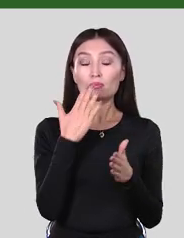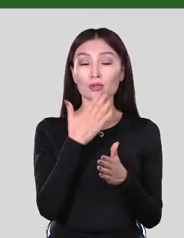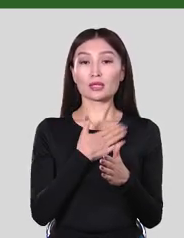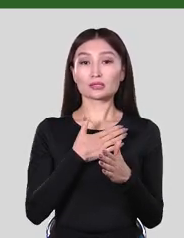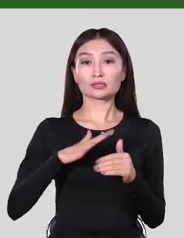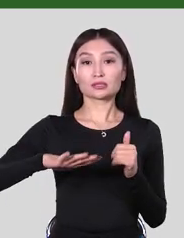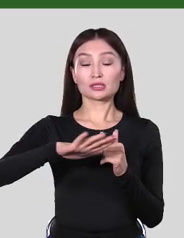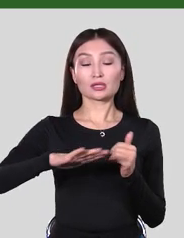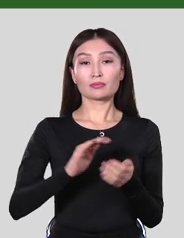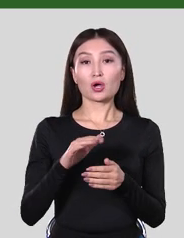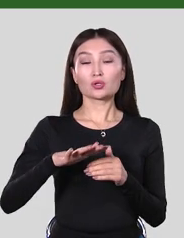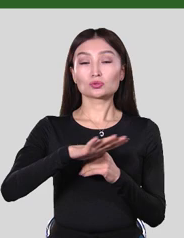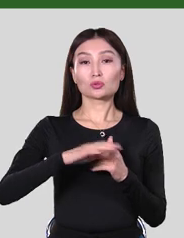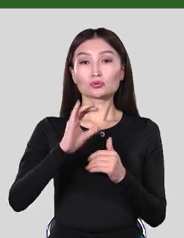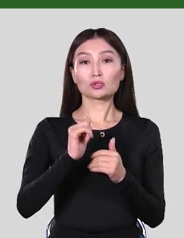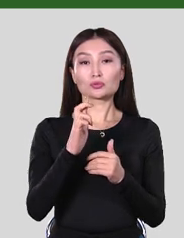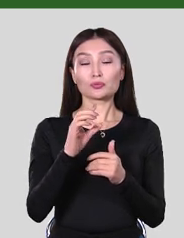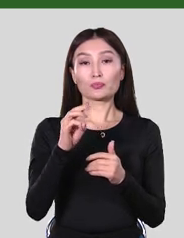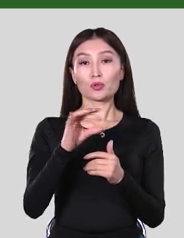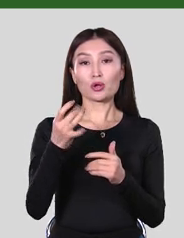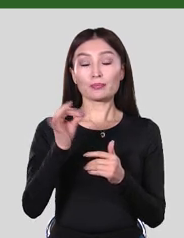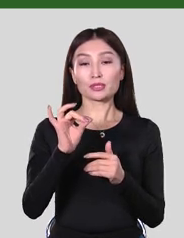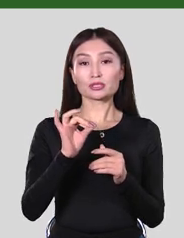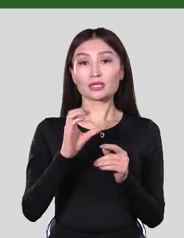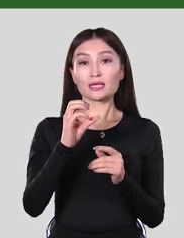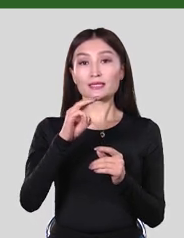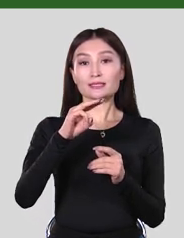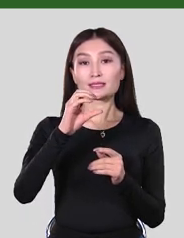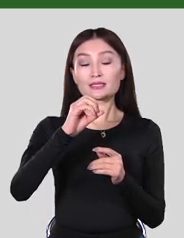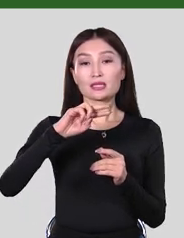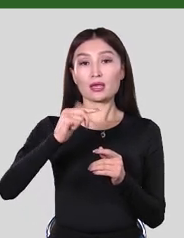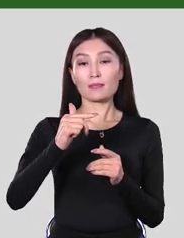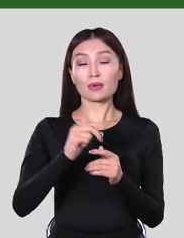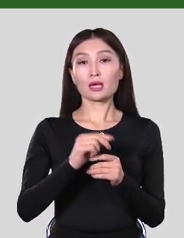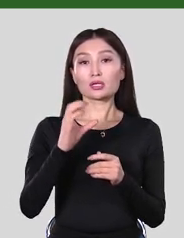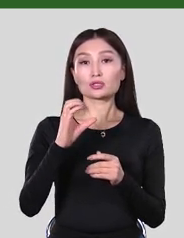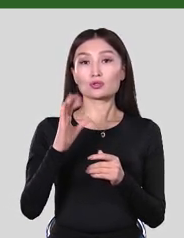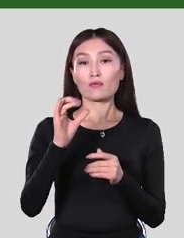зоне степей. Зона субтропических степей примыкает к зоне саванн